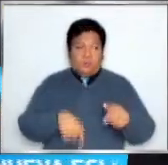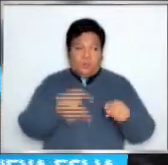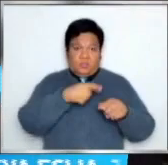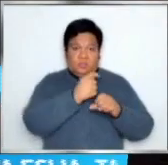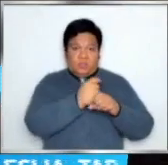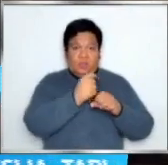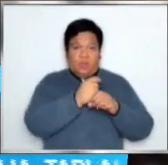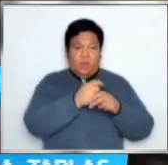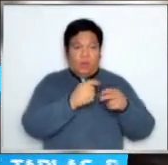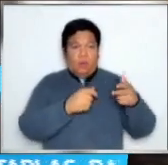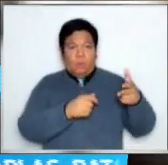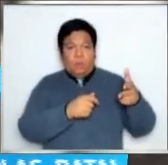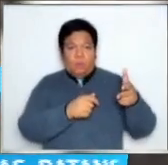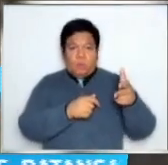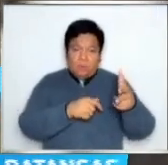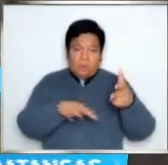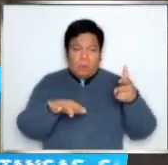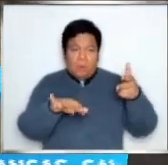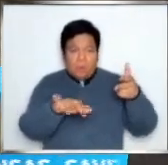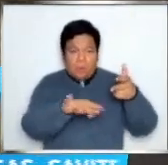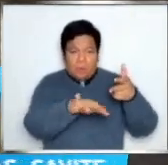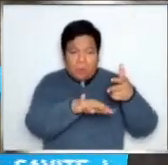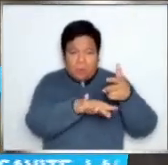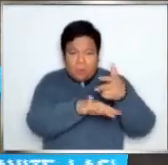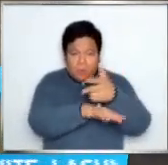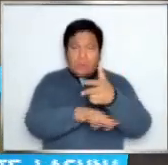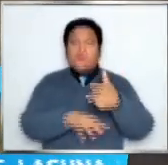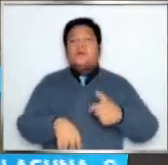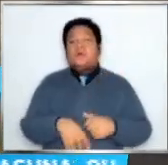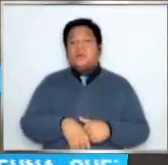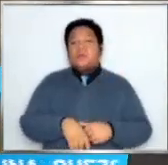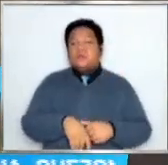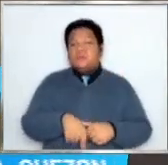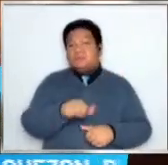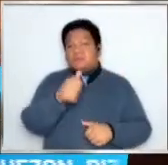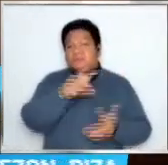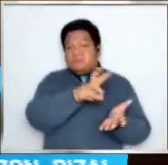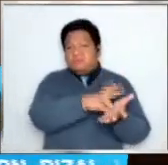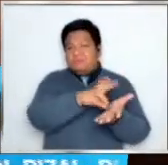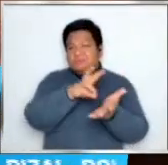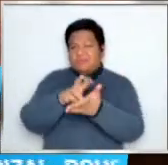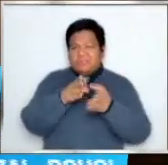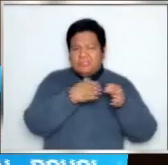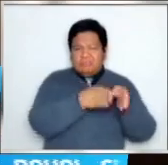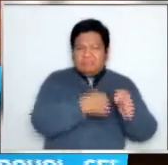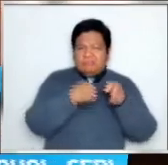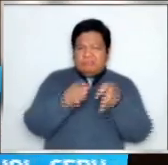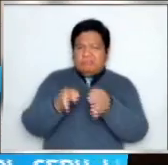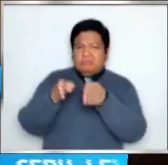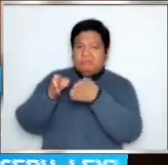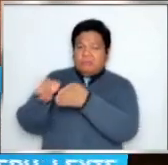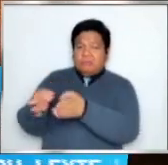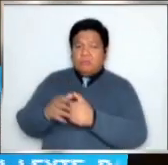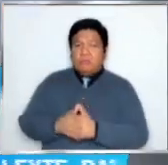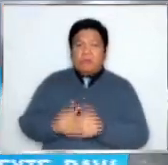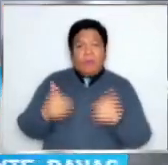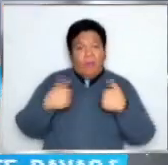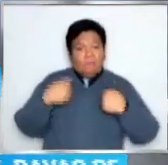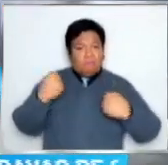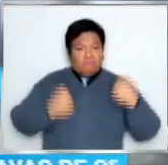naman ang truck sa Araneta Avenue, sa Biak na Bato Street at Santo Domingo Avenue. May mga sasakyan na nagmaneobra